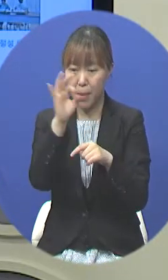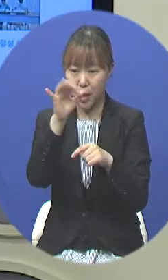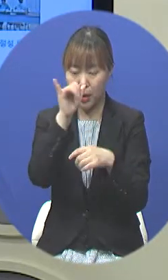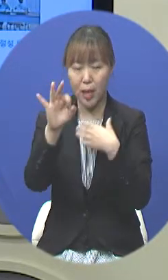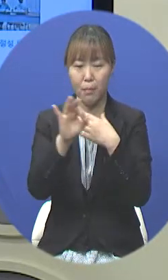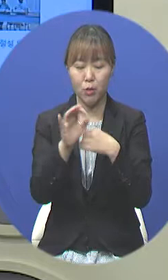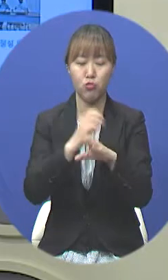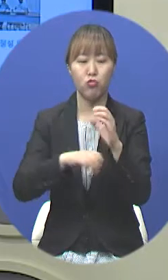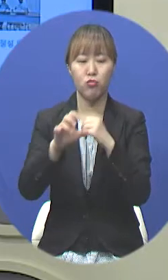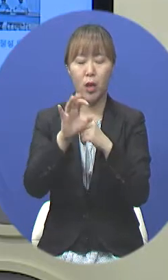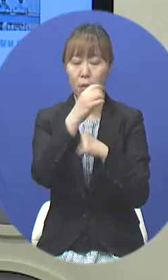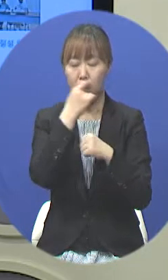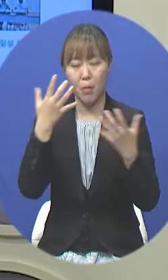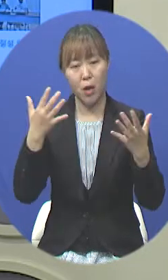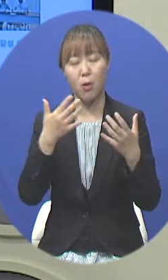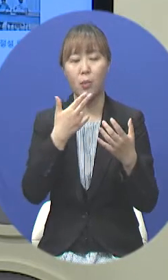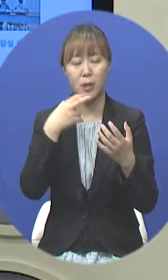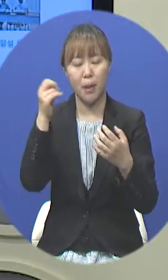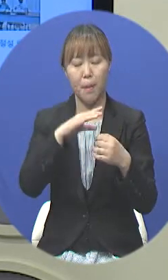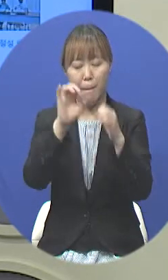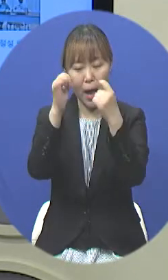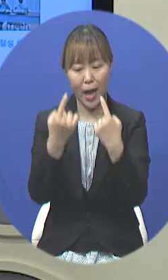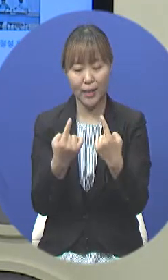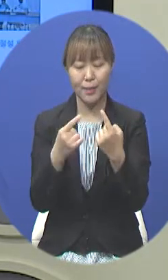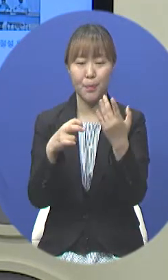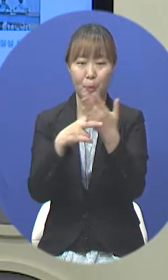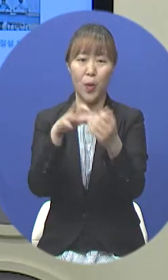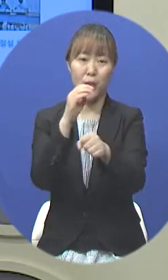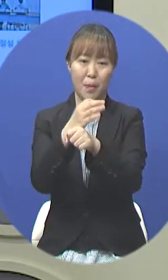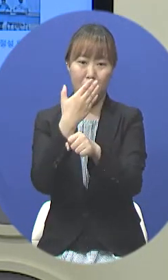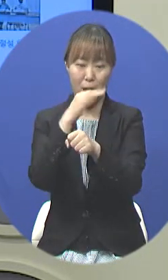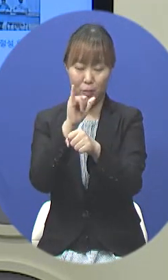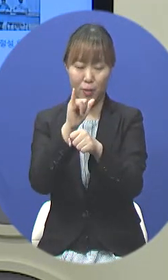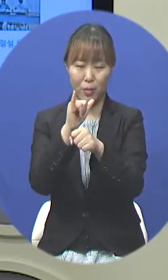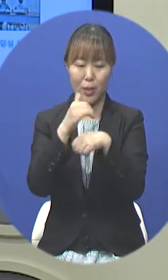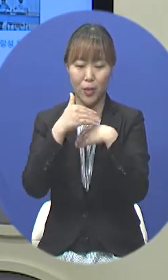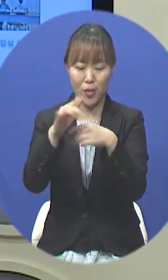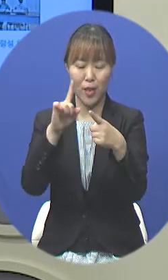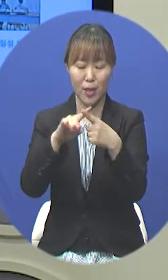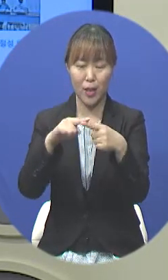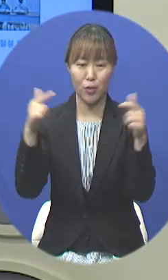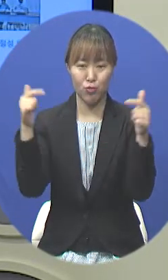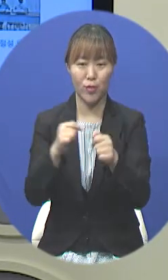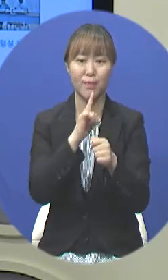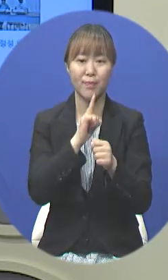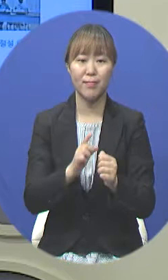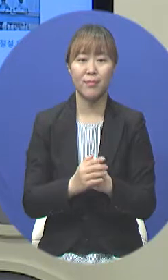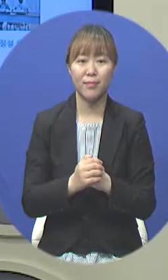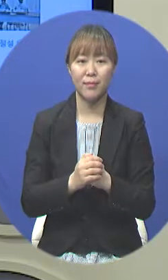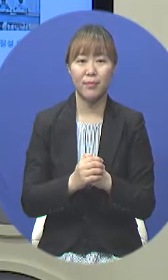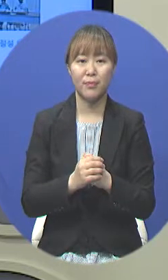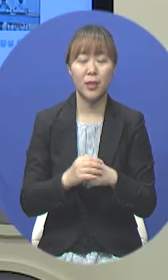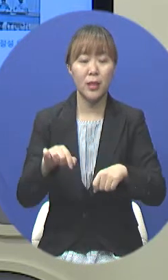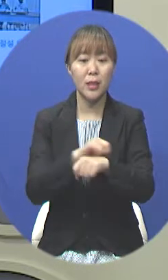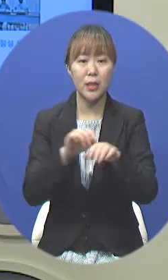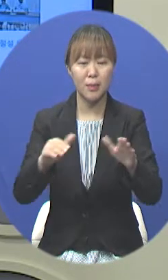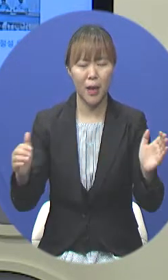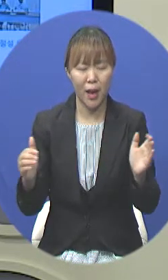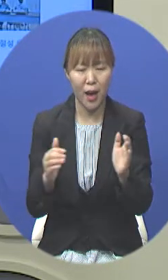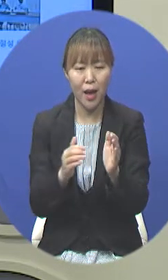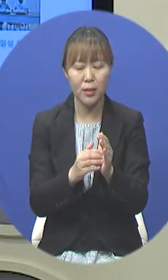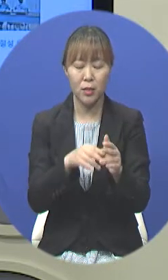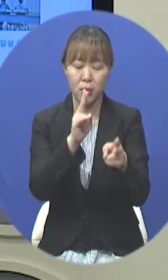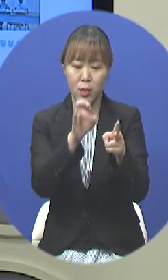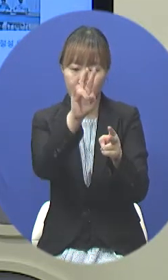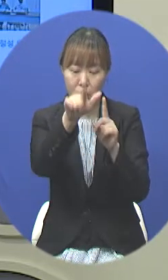추가 인증 없이 계속 할인 승차권을 구매할 수 있도록 절차를 간소화 있습니다 특히 지금까지